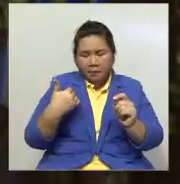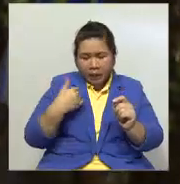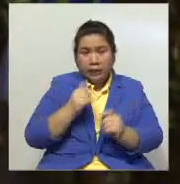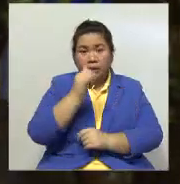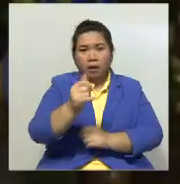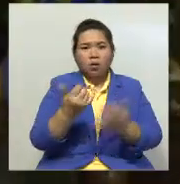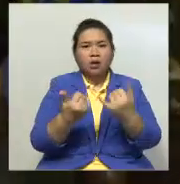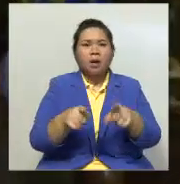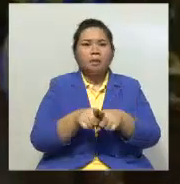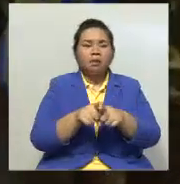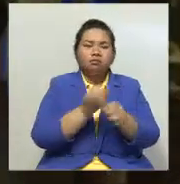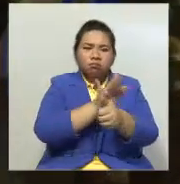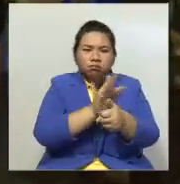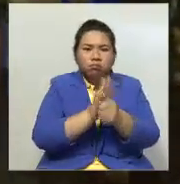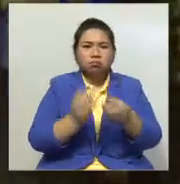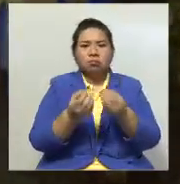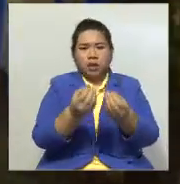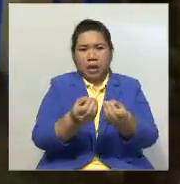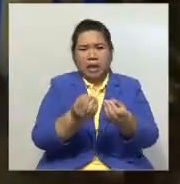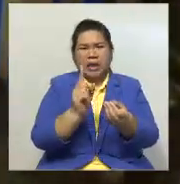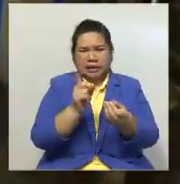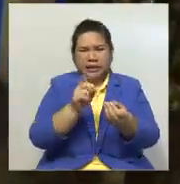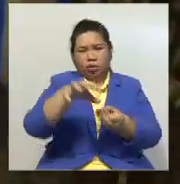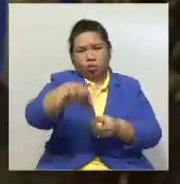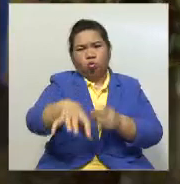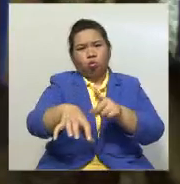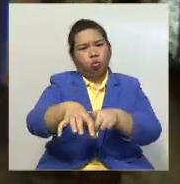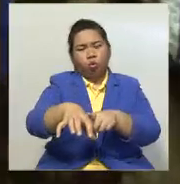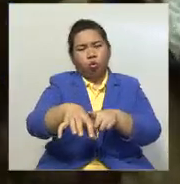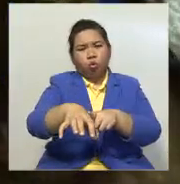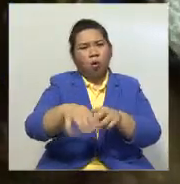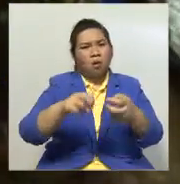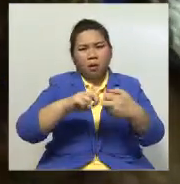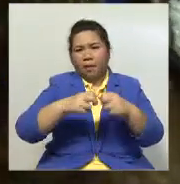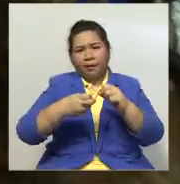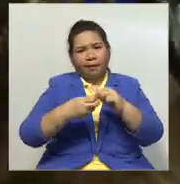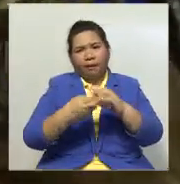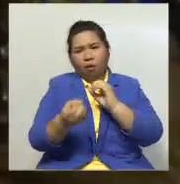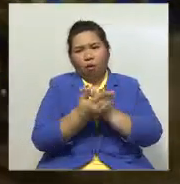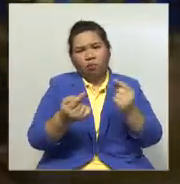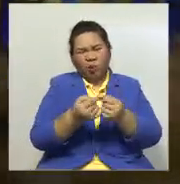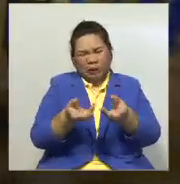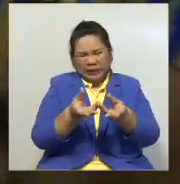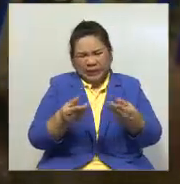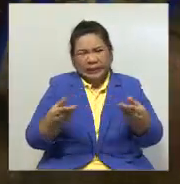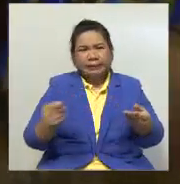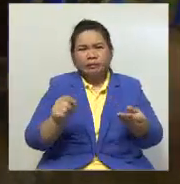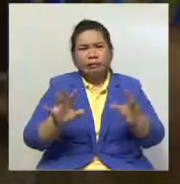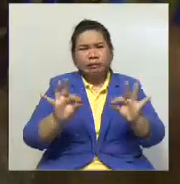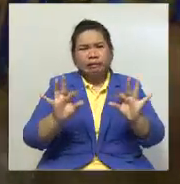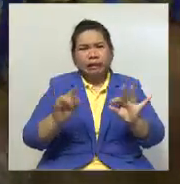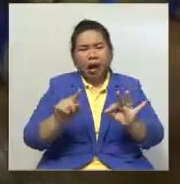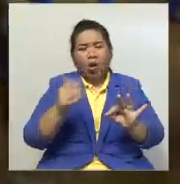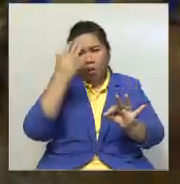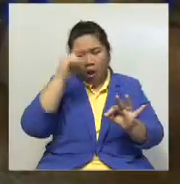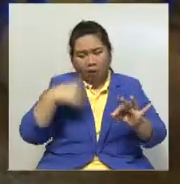ครั้งนี้เป็นเหมือนเป็นการสร้างขวัญและกำลังใจเพราะพื้นที่ตรงนั้นเองค่อนข้างที่จะได้รับผลกระทบในเรื่องของดินโคลนเพราะว่าจุดตรงนั้นมีล